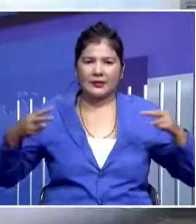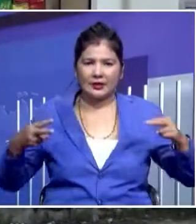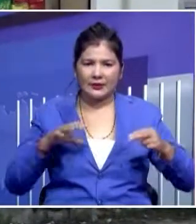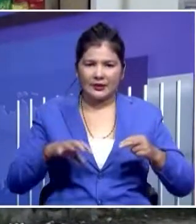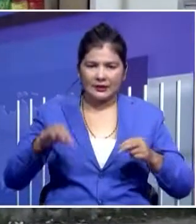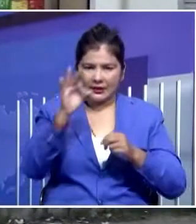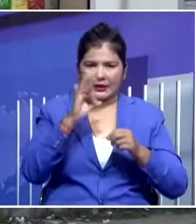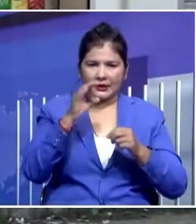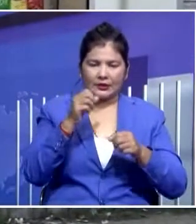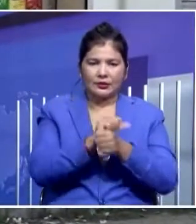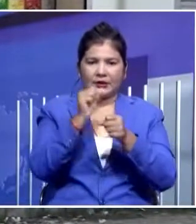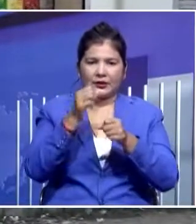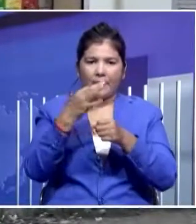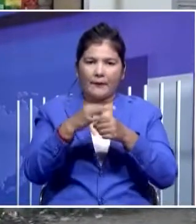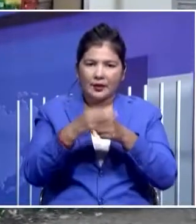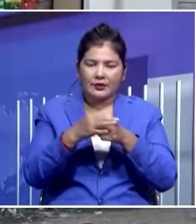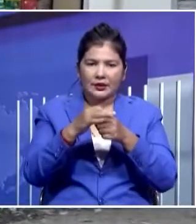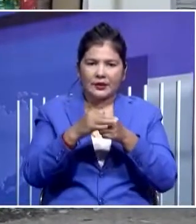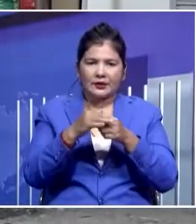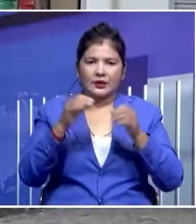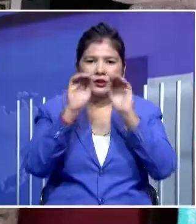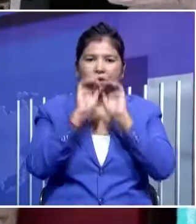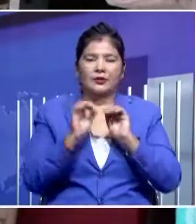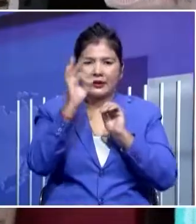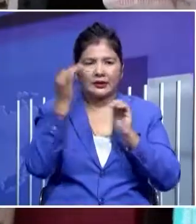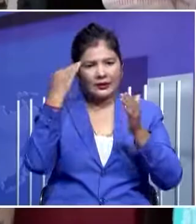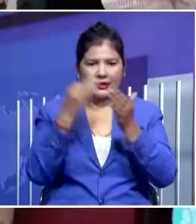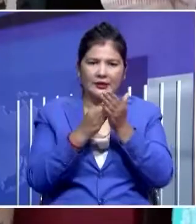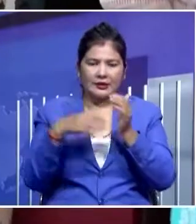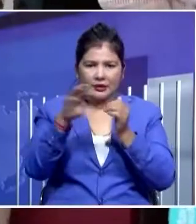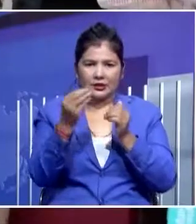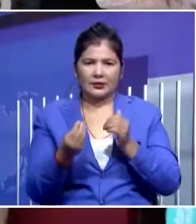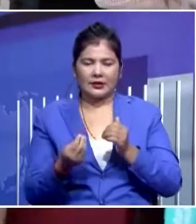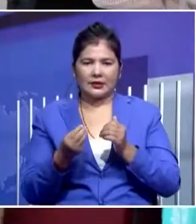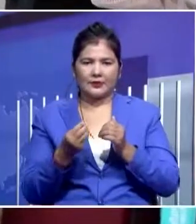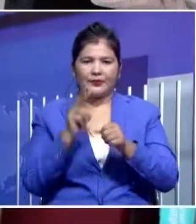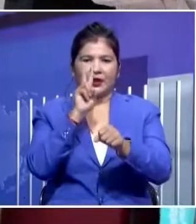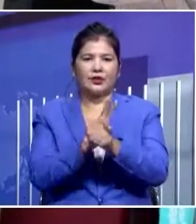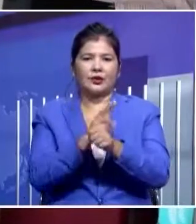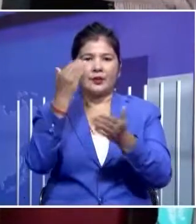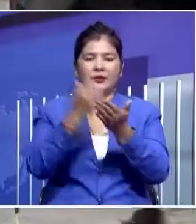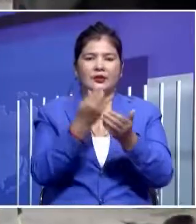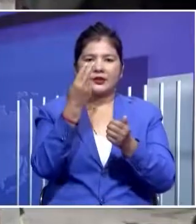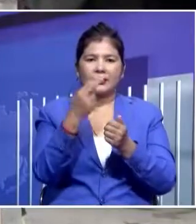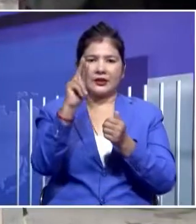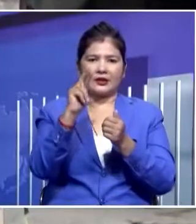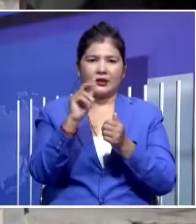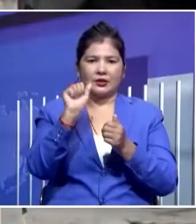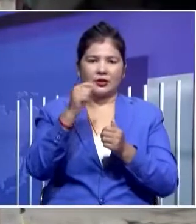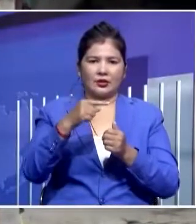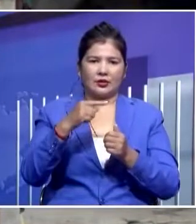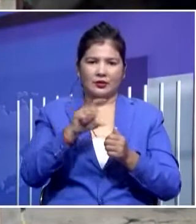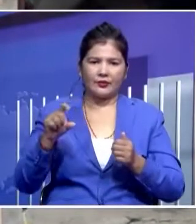स्थानीय निकाय उद्योगिक व्यवसायी र सम्बन्धित निकायले ध्यान दिए सर्वसाधारण ठगिनबाट बस्ने थिए कि जनक नेपाली